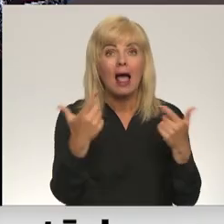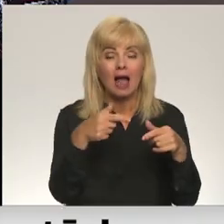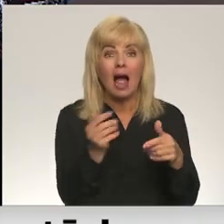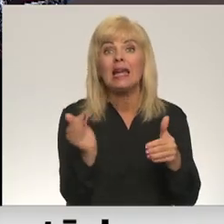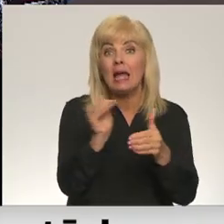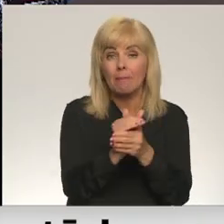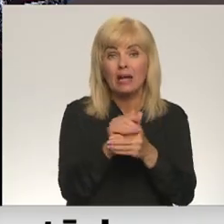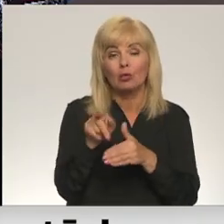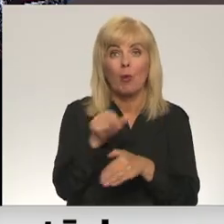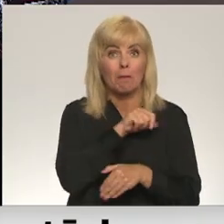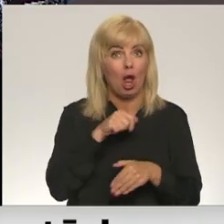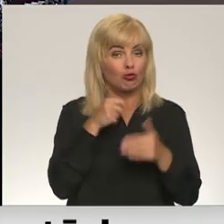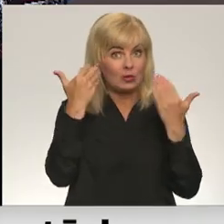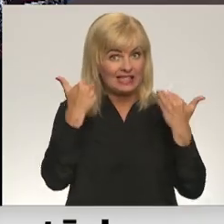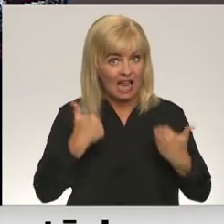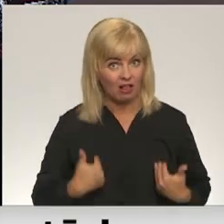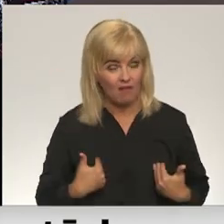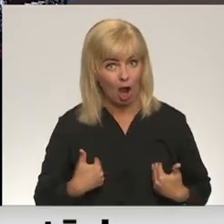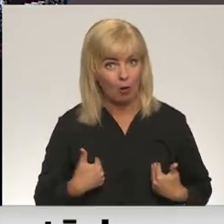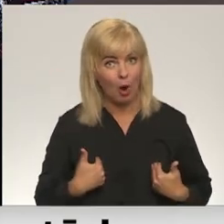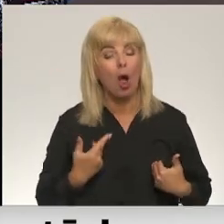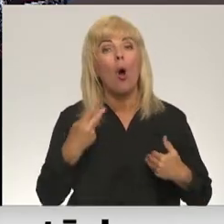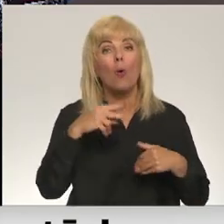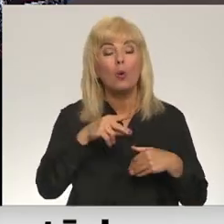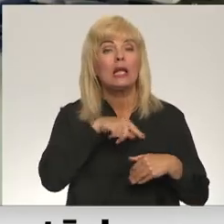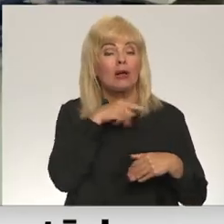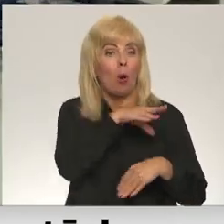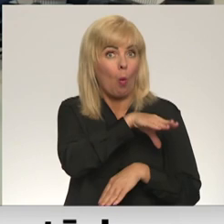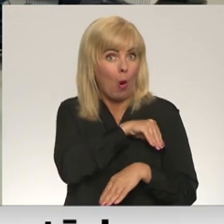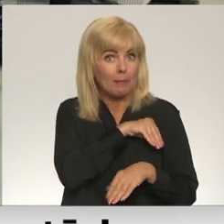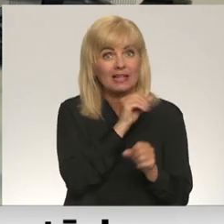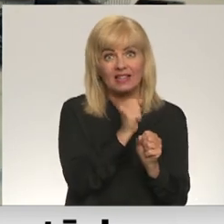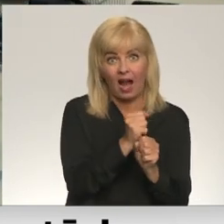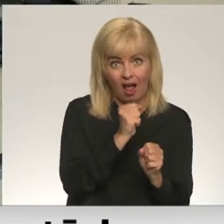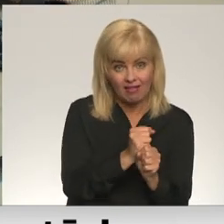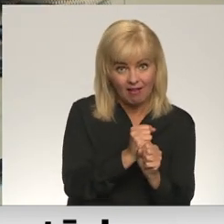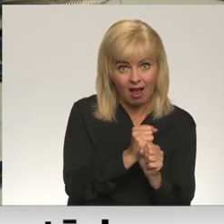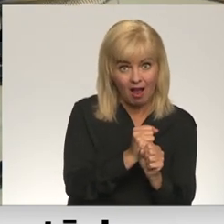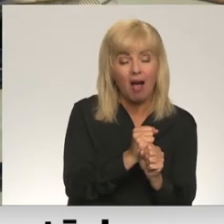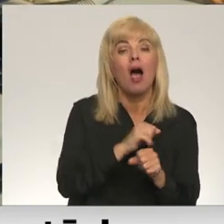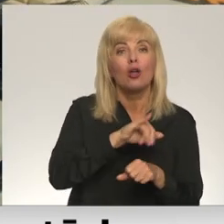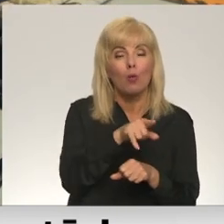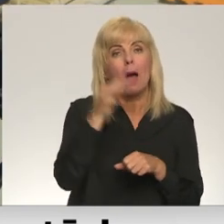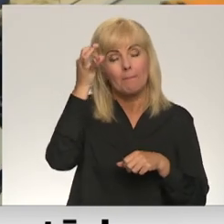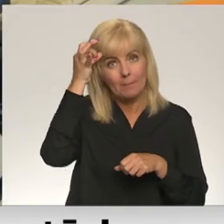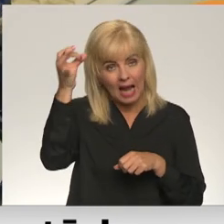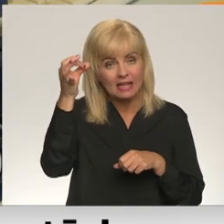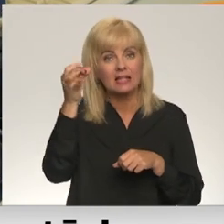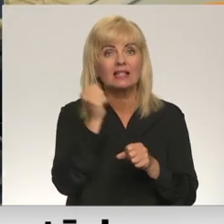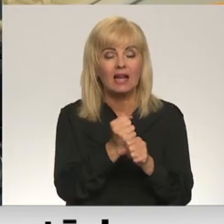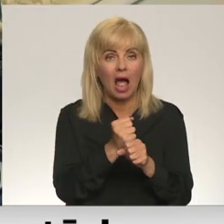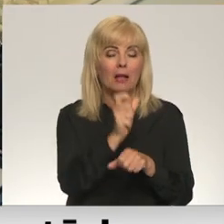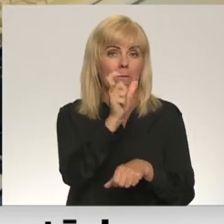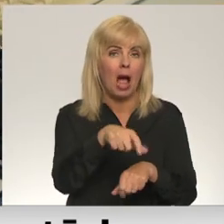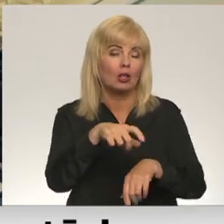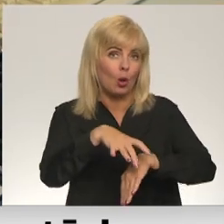šo cilvēku, un jo ilgāk viņi strādā kopā, jo precīzāk strādā arī pati roka. Vēl